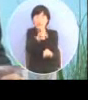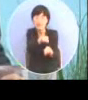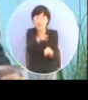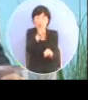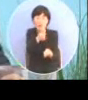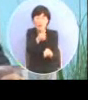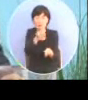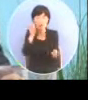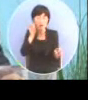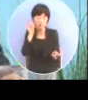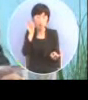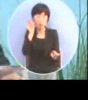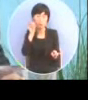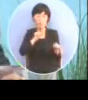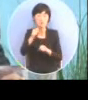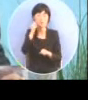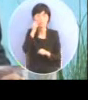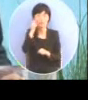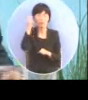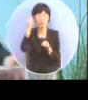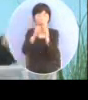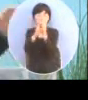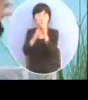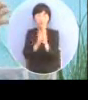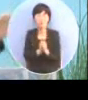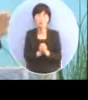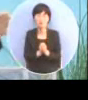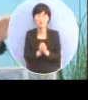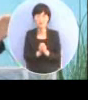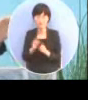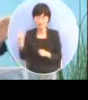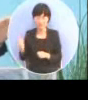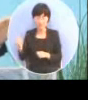đây? Nhưng mà lúc này con chuột không còn thần kinh đâu nữa.